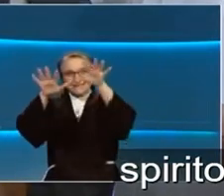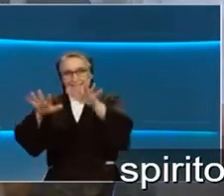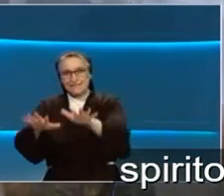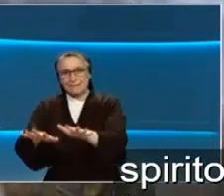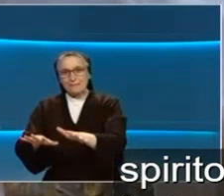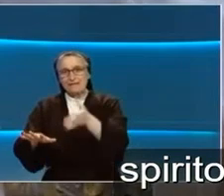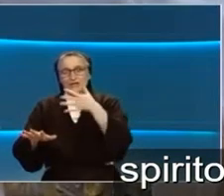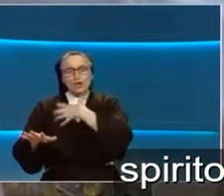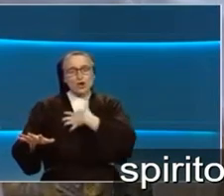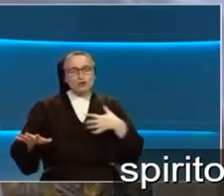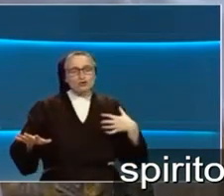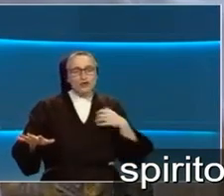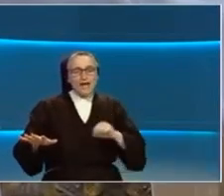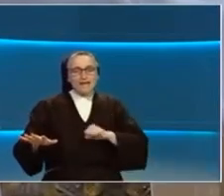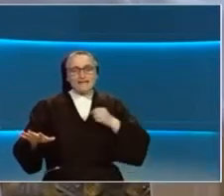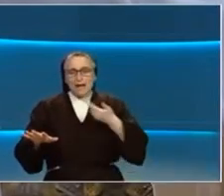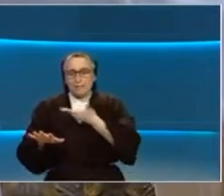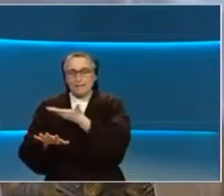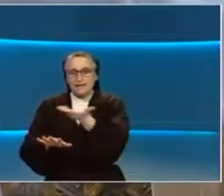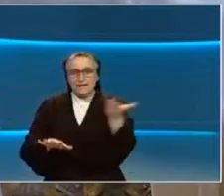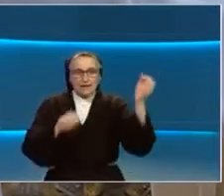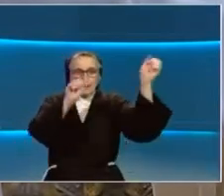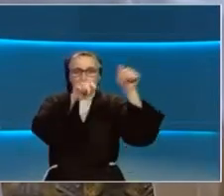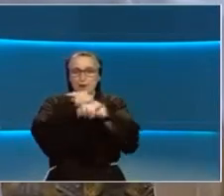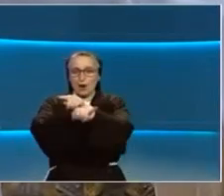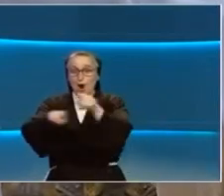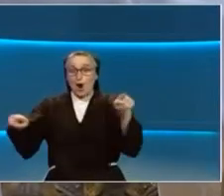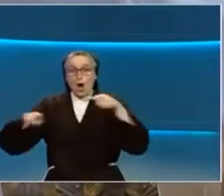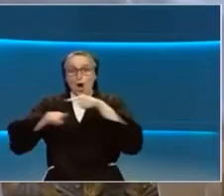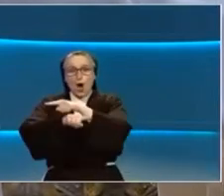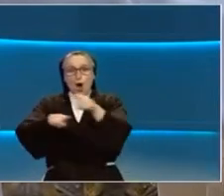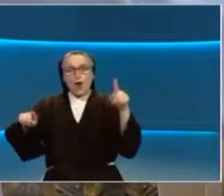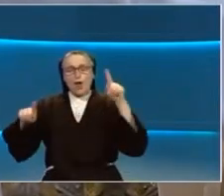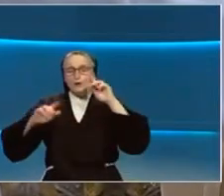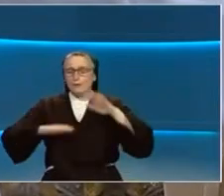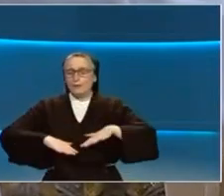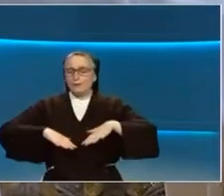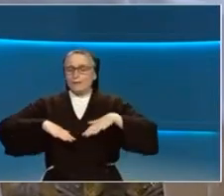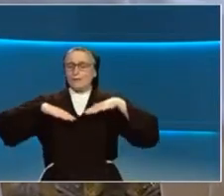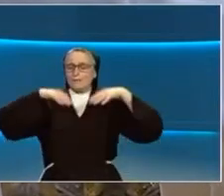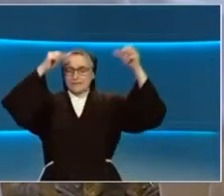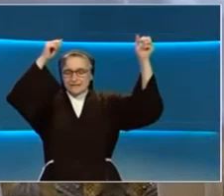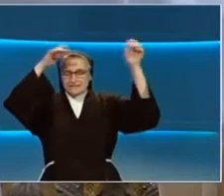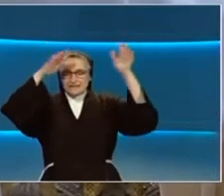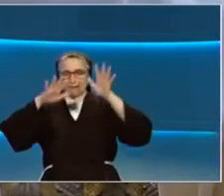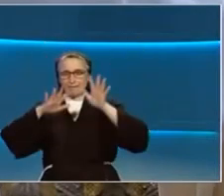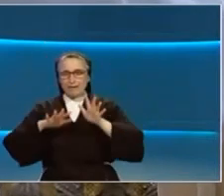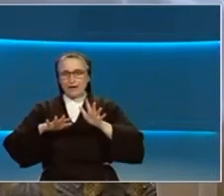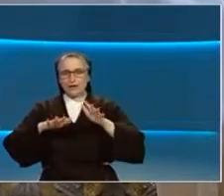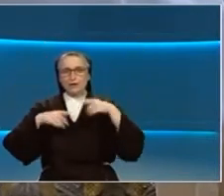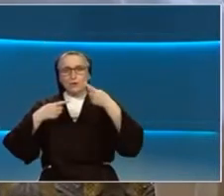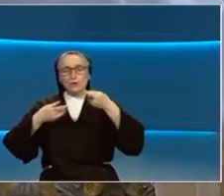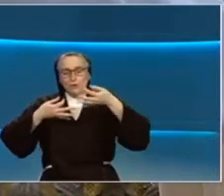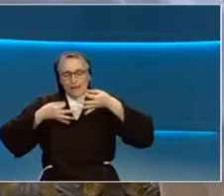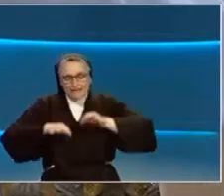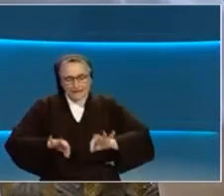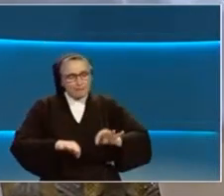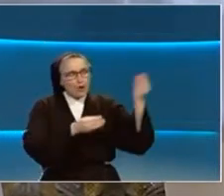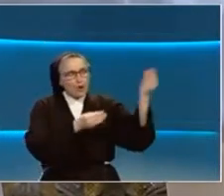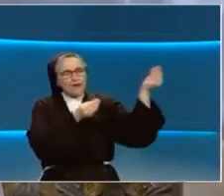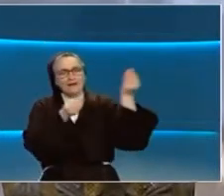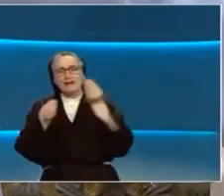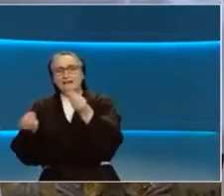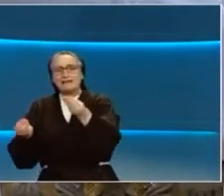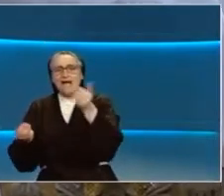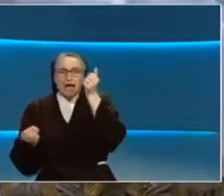di scienza e di pietà, e riempili dello spirito del tuo santo timore,